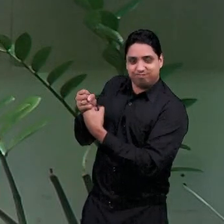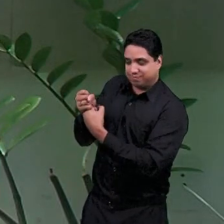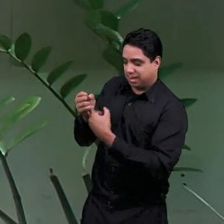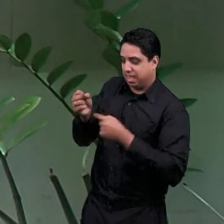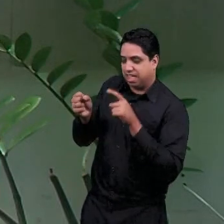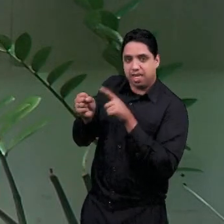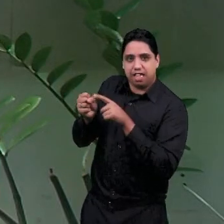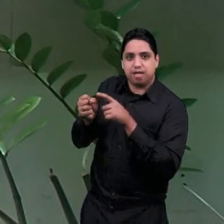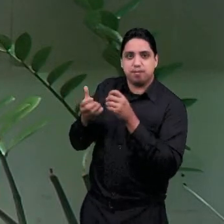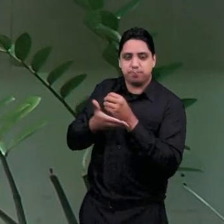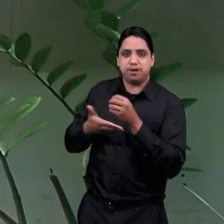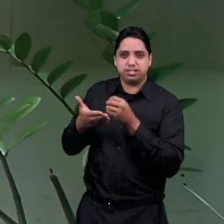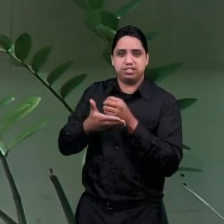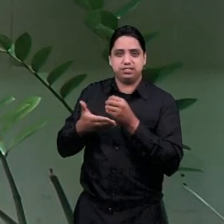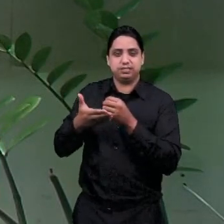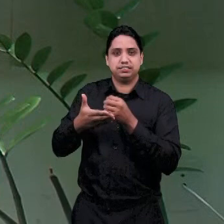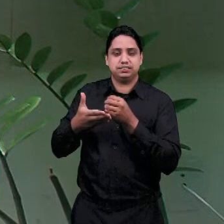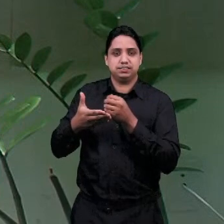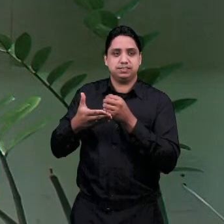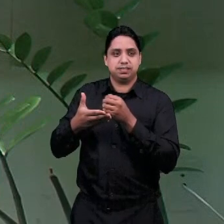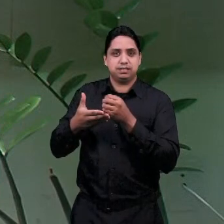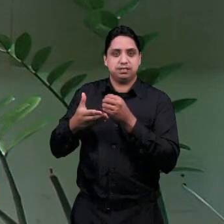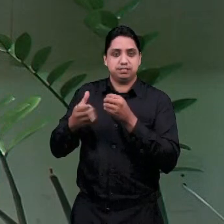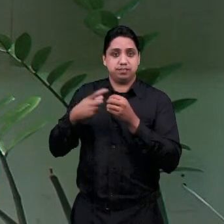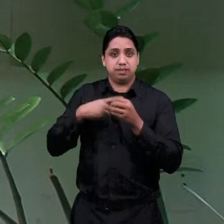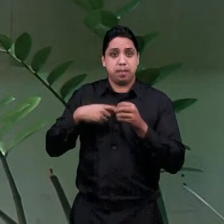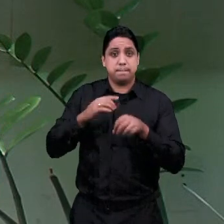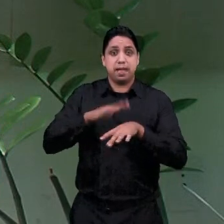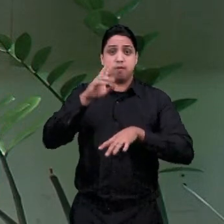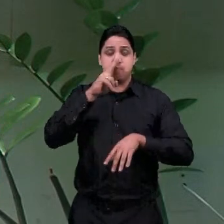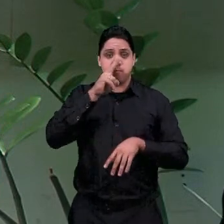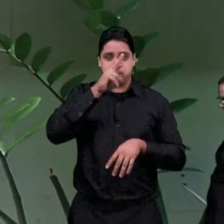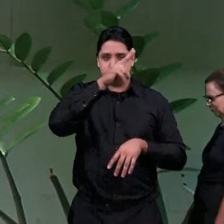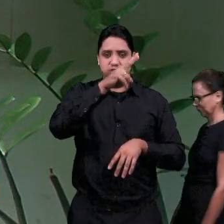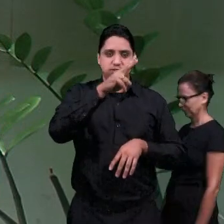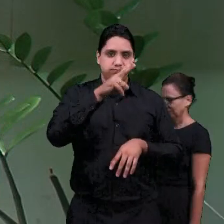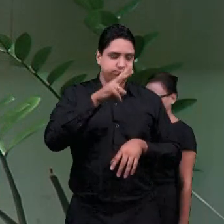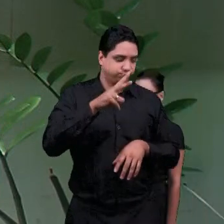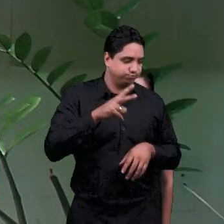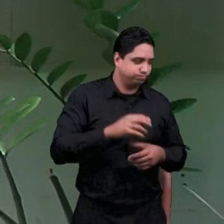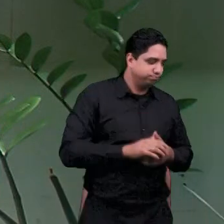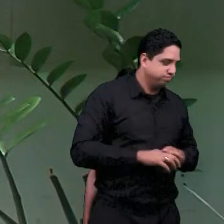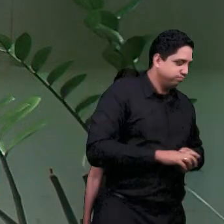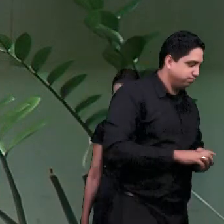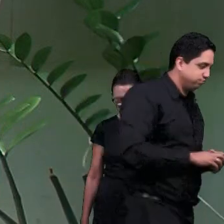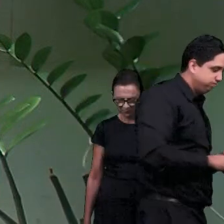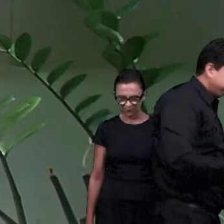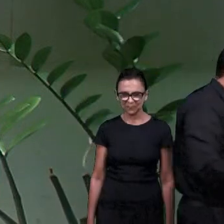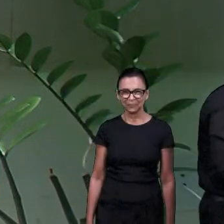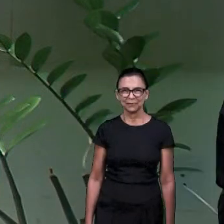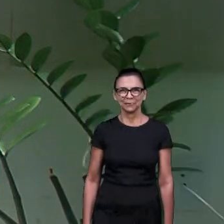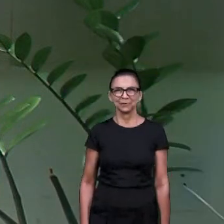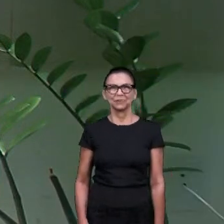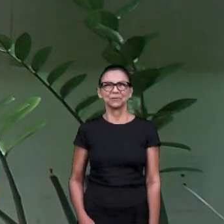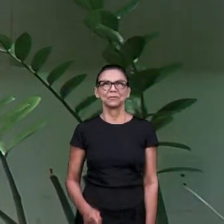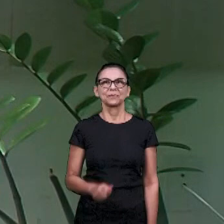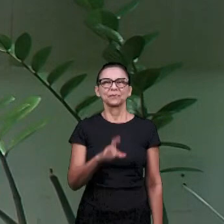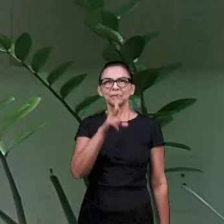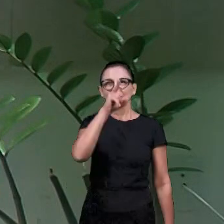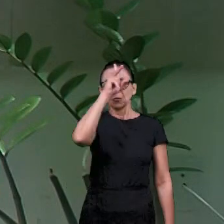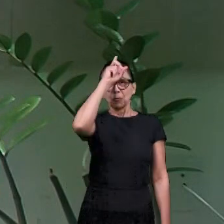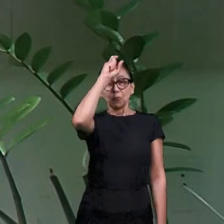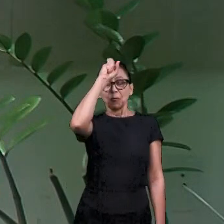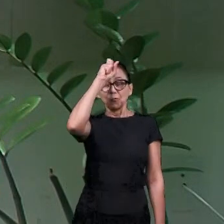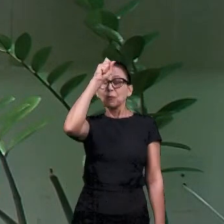l'assurance dans la prise, la force musculaire et aussi d'autres tissus.